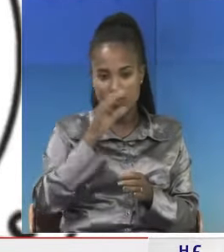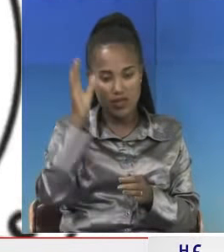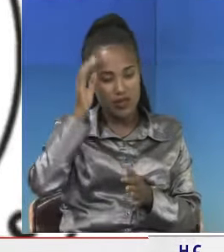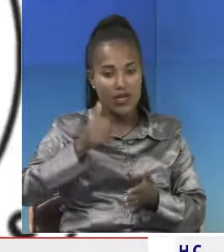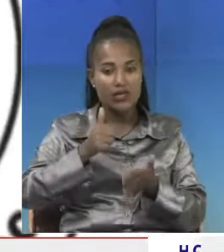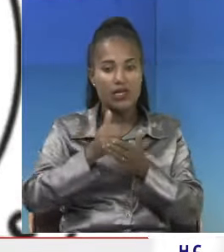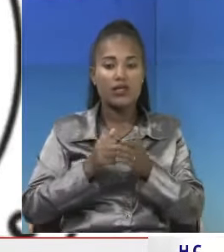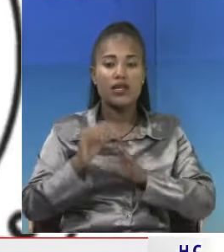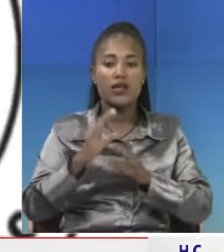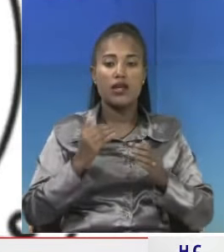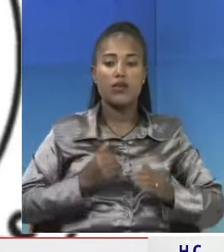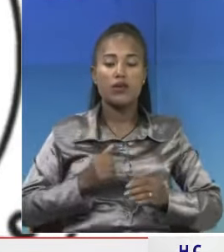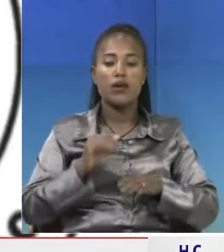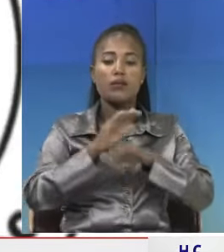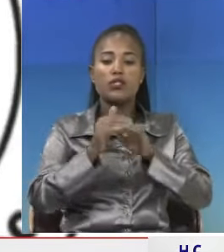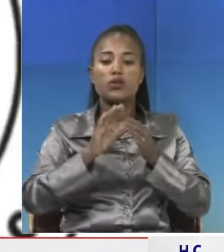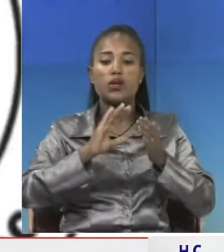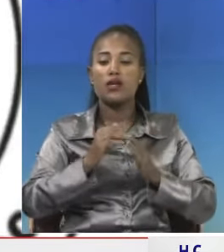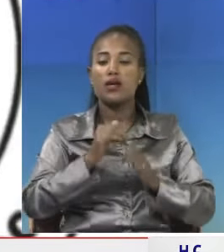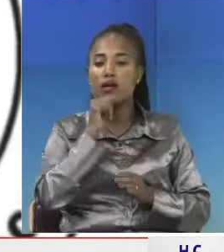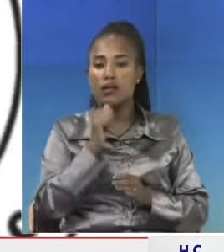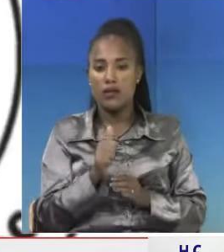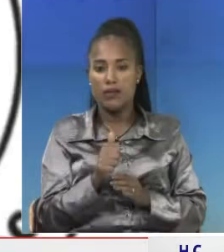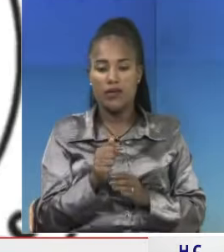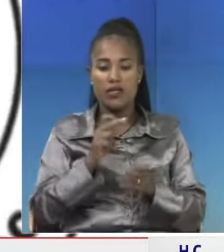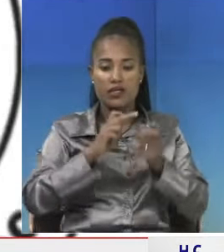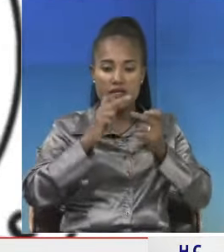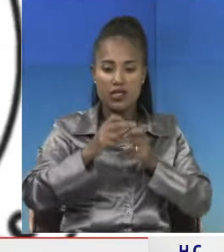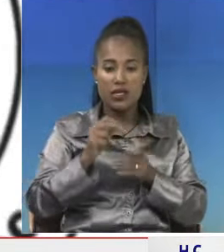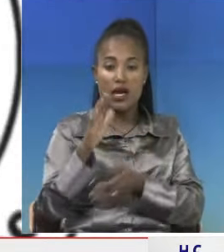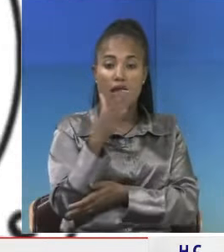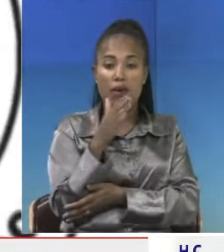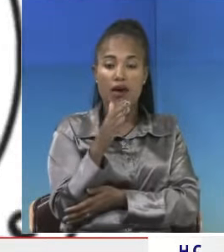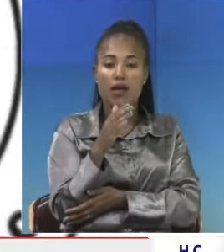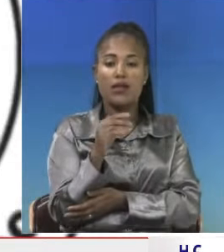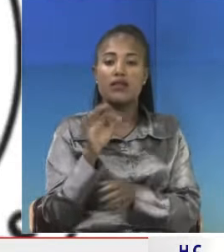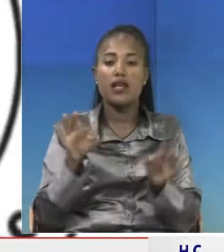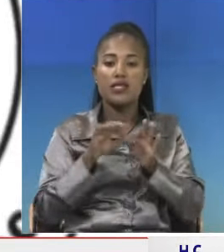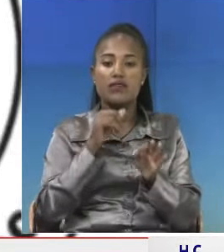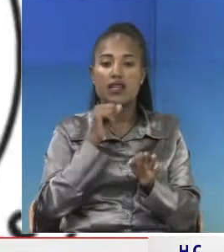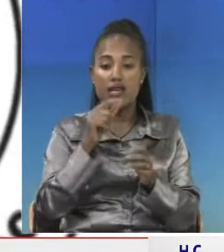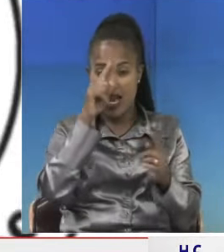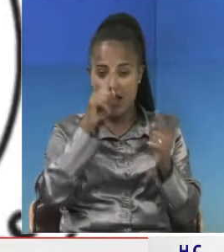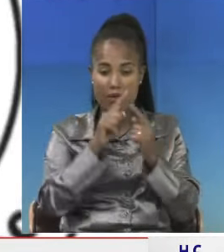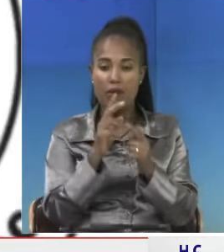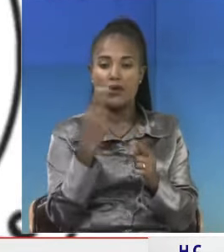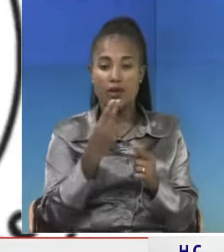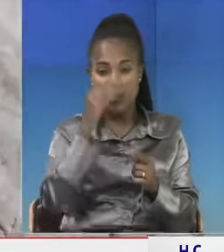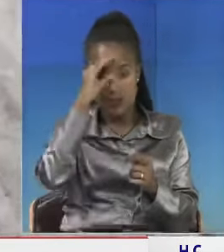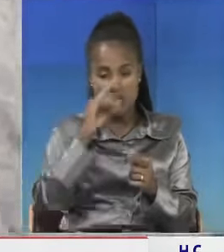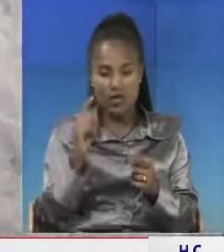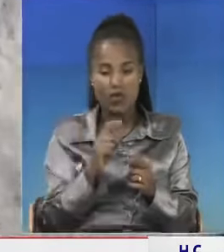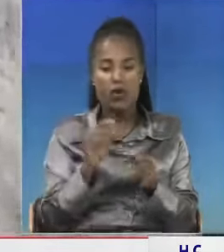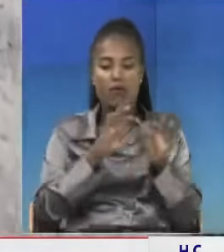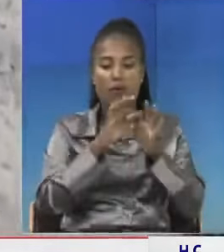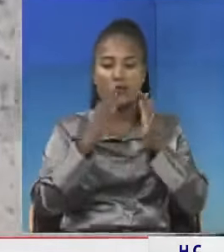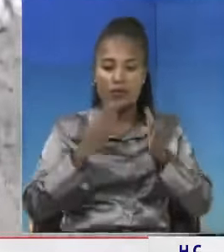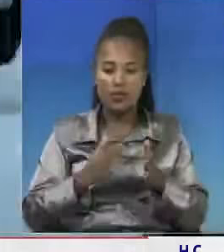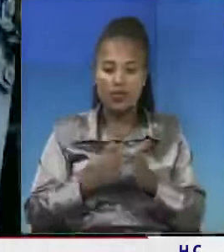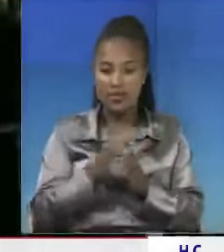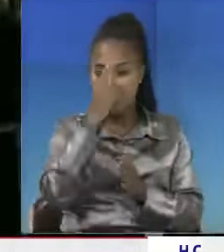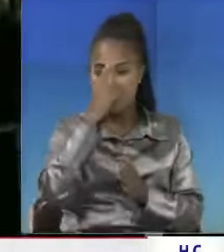እርዳታውን እያደረግን ያለነው በተመቻቸ ሁኔታ አይደለም። የድርጅታችን አርማና ባንዲራ ላልተፈለገ ዓላማ የሚያውሉ አካላት በመኖራቸው በማህበረሰቡ